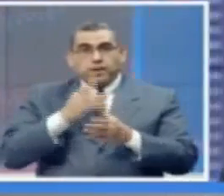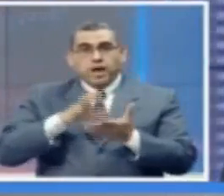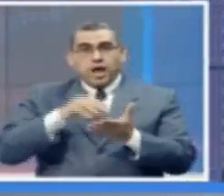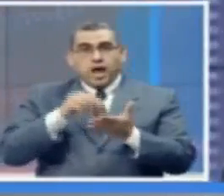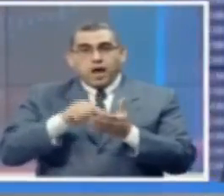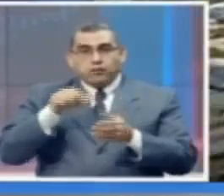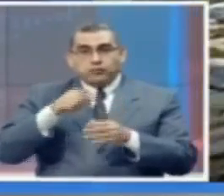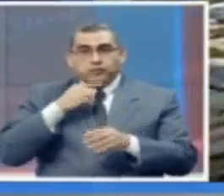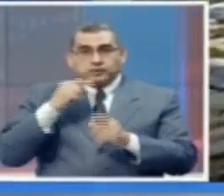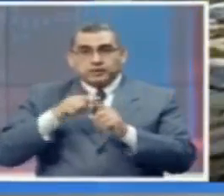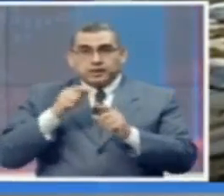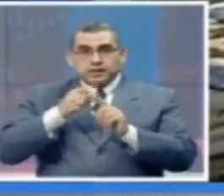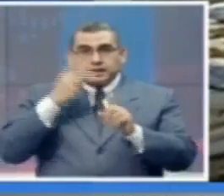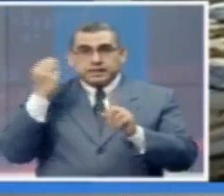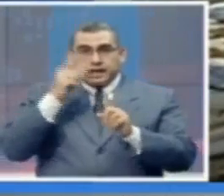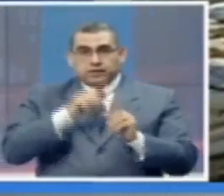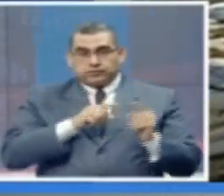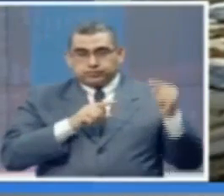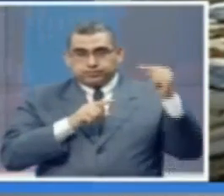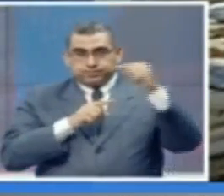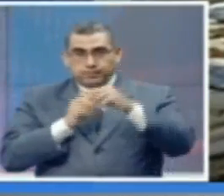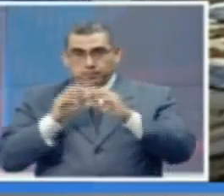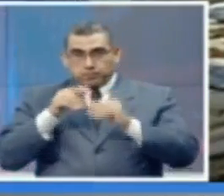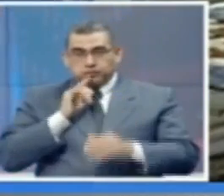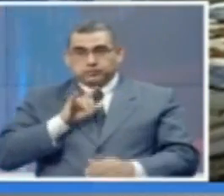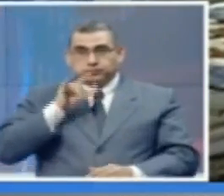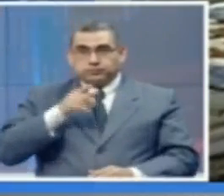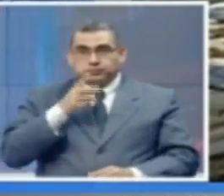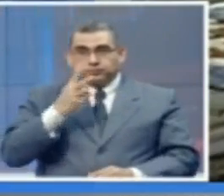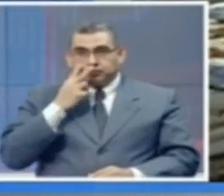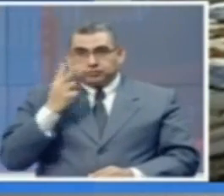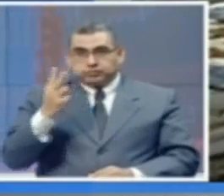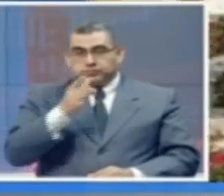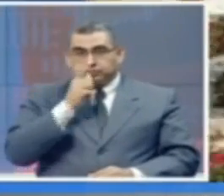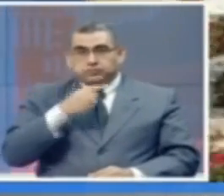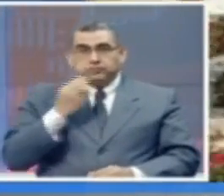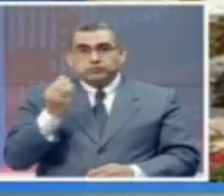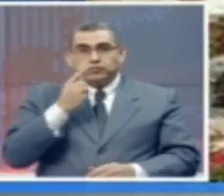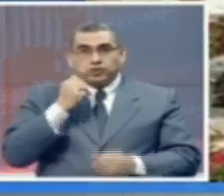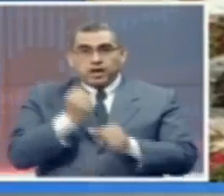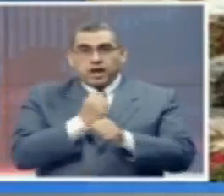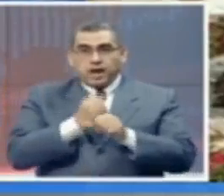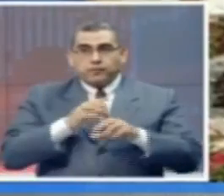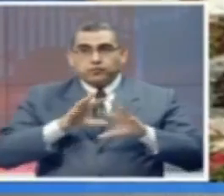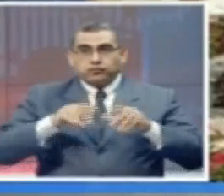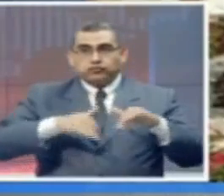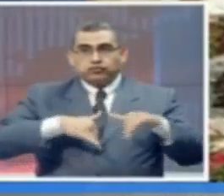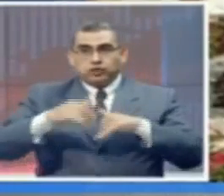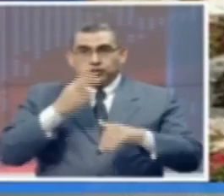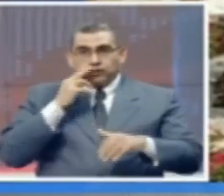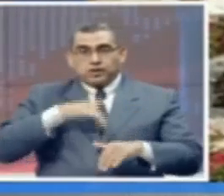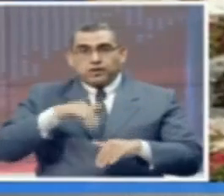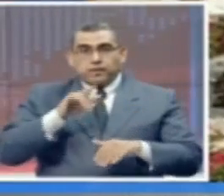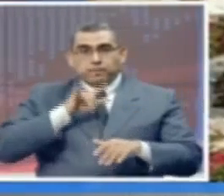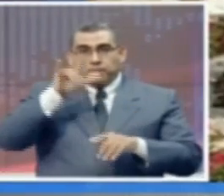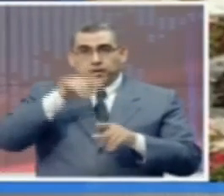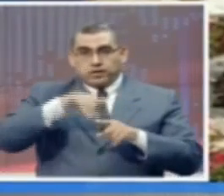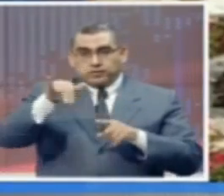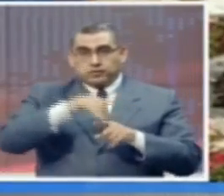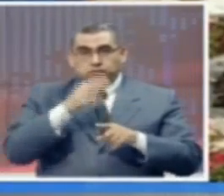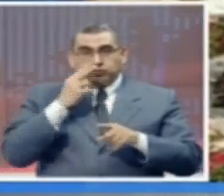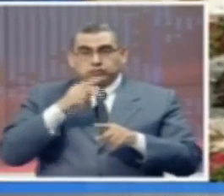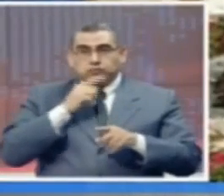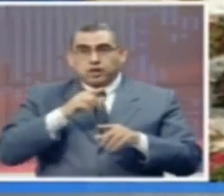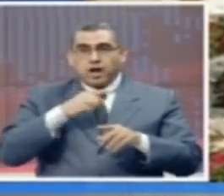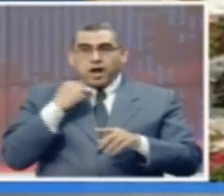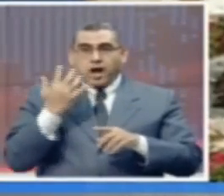منطقة يقابلها السائح عند قدومه إلى مصر. جاء ذلك خلال تفقده لعملية التطوير التي تشمل رفع كفاءة